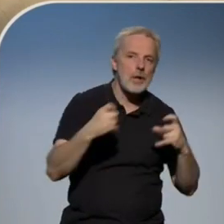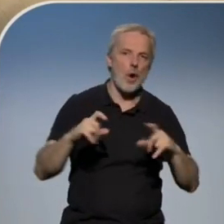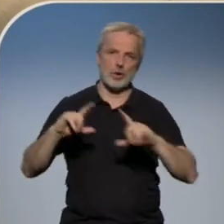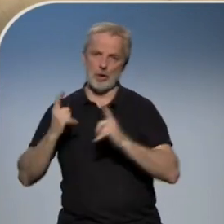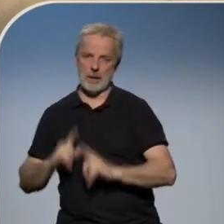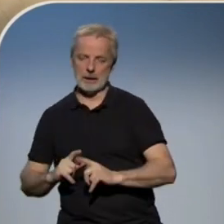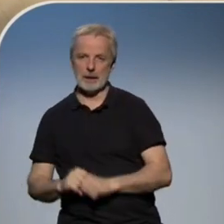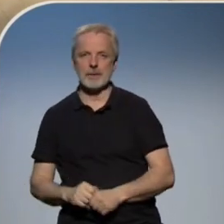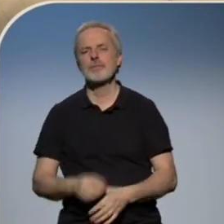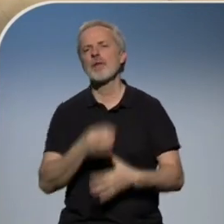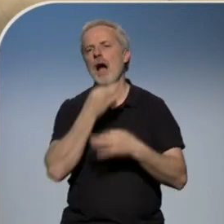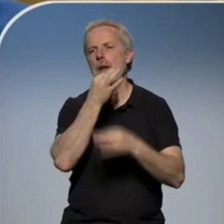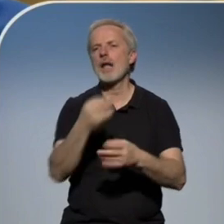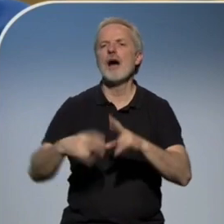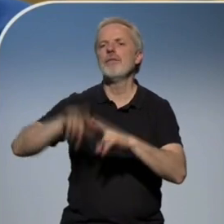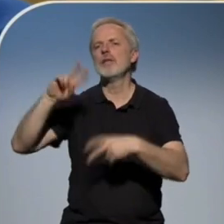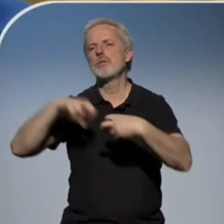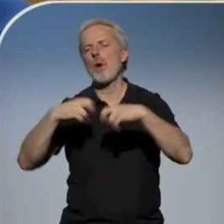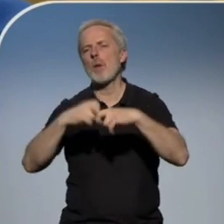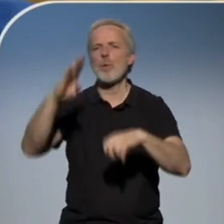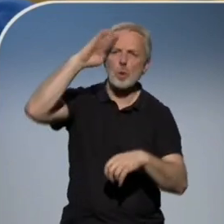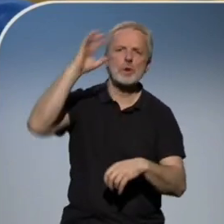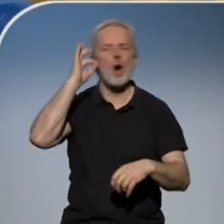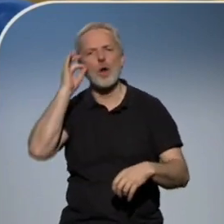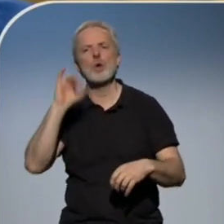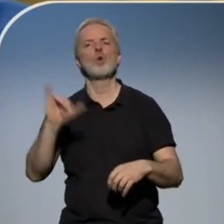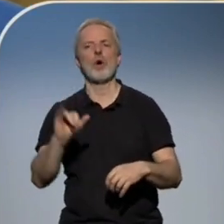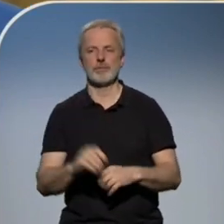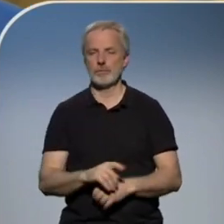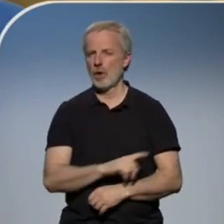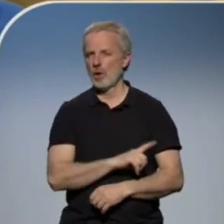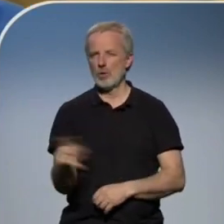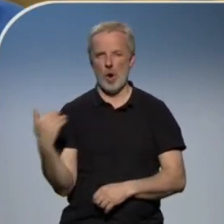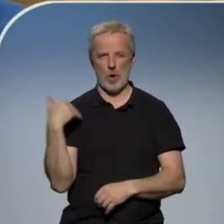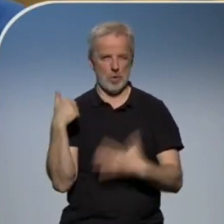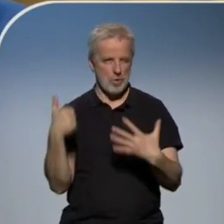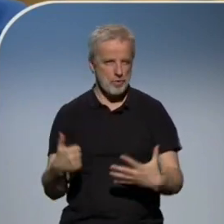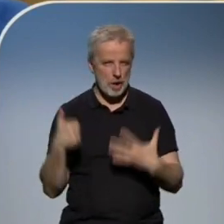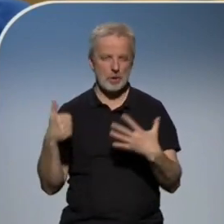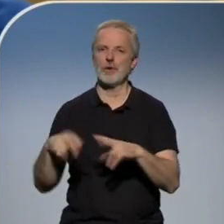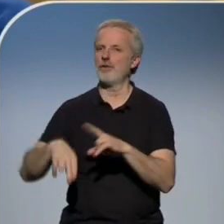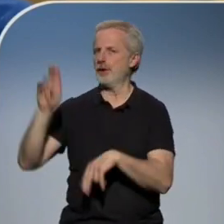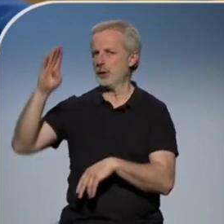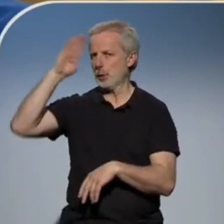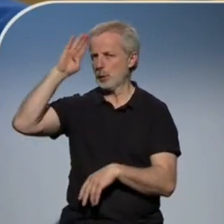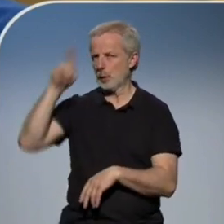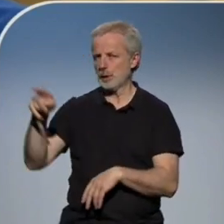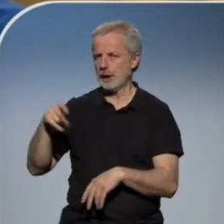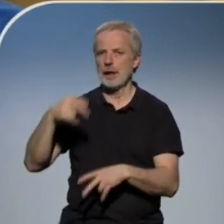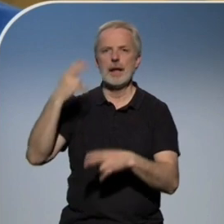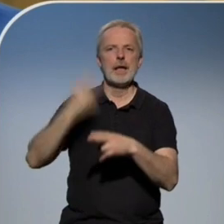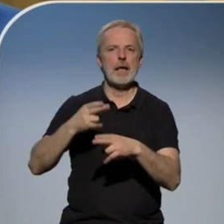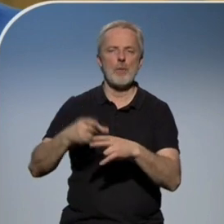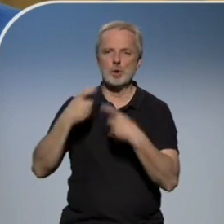tím, kdo je na to náchylnější, jestli kluci nebo holky mají více problémů. V tom věku do těch 6 let mají kluci mnohem větší výskyt duševních poruch